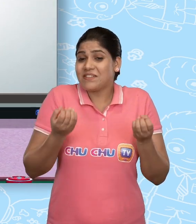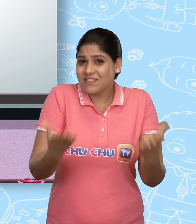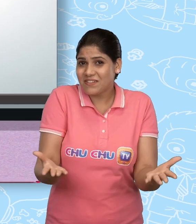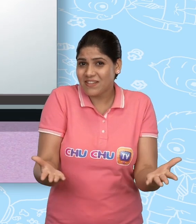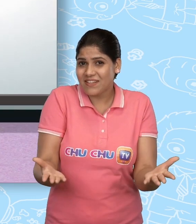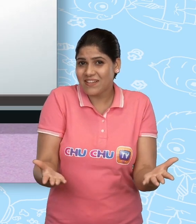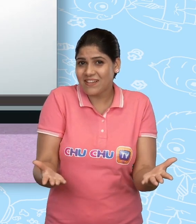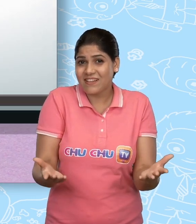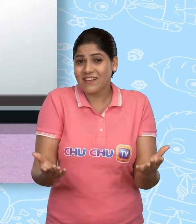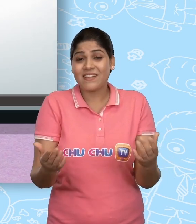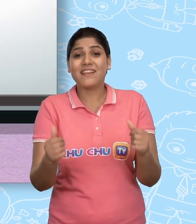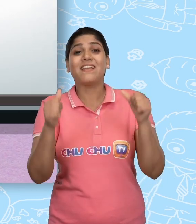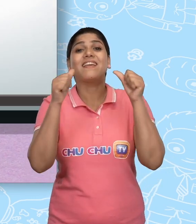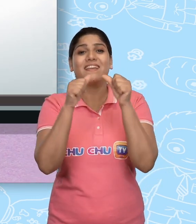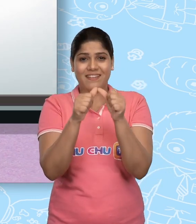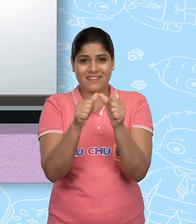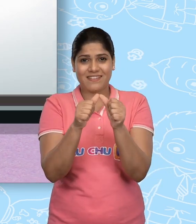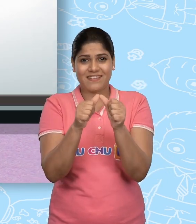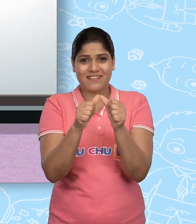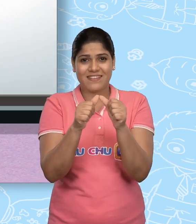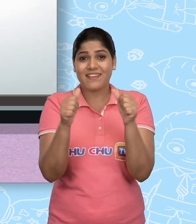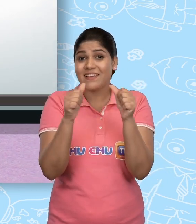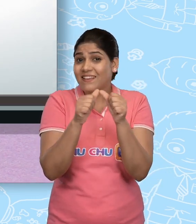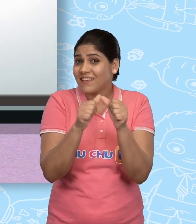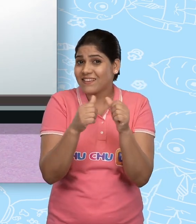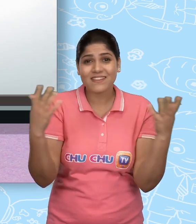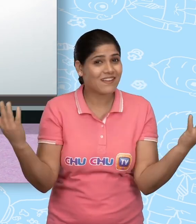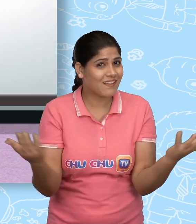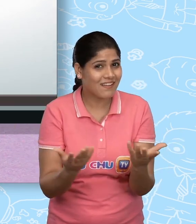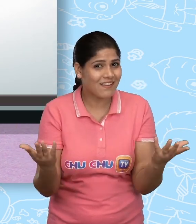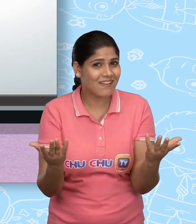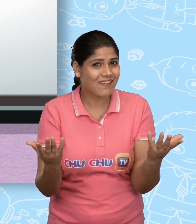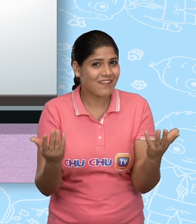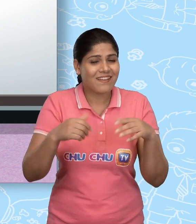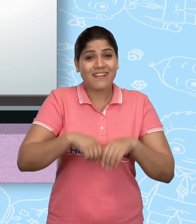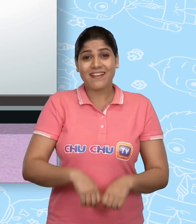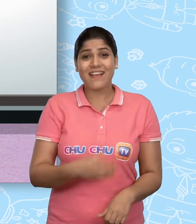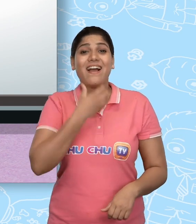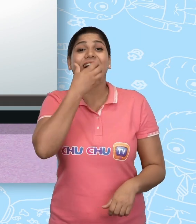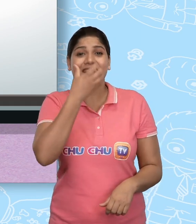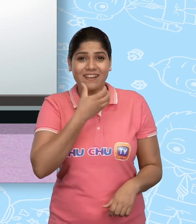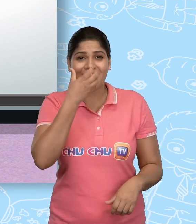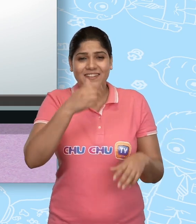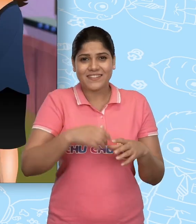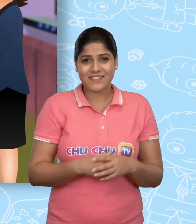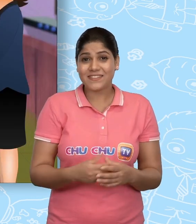तो हम शुरू करेंगे लेटर ए से। ए से होता है